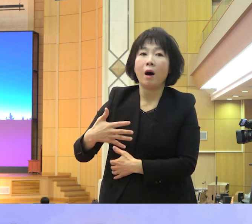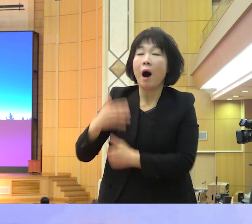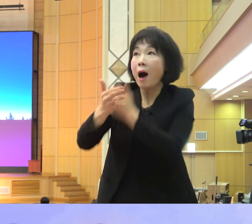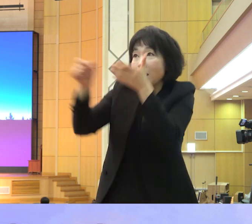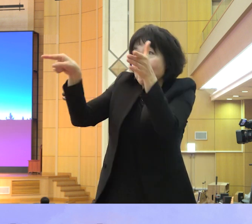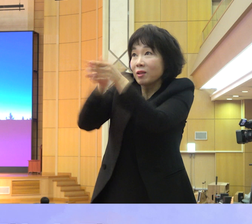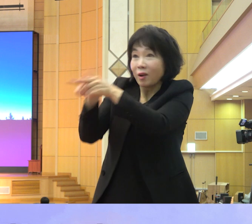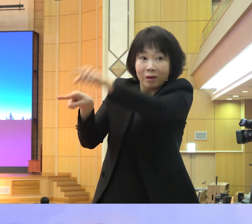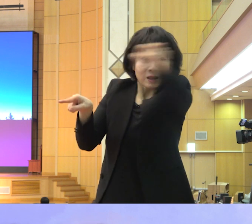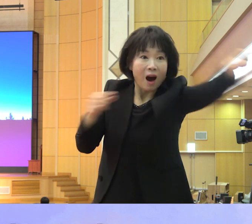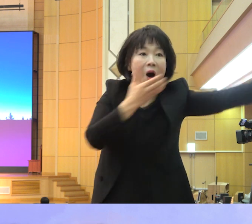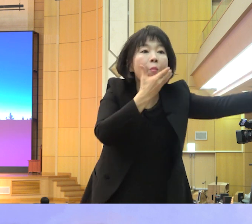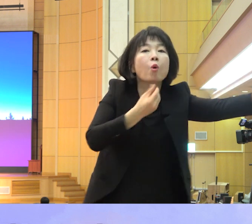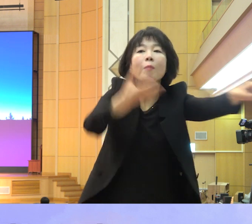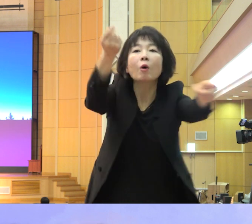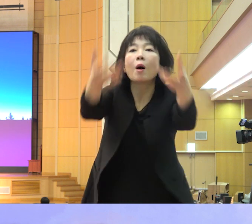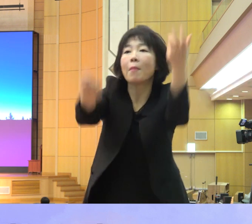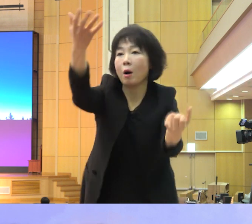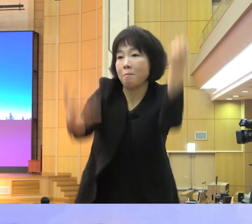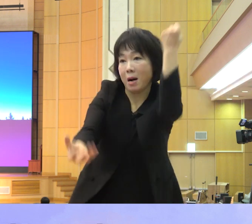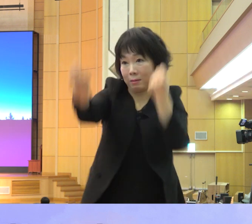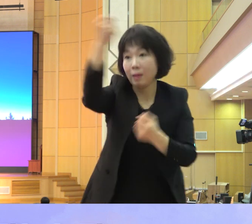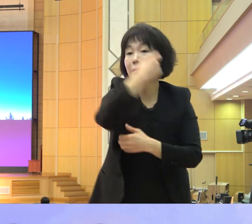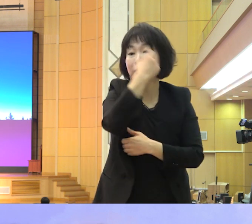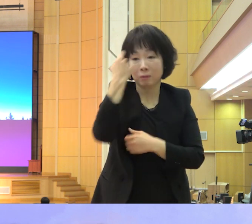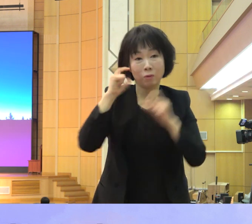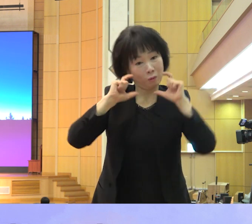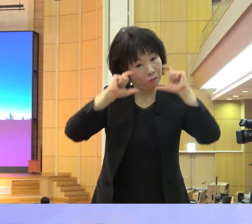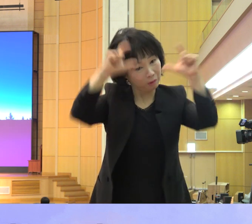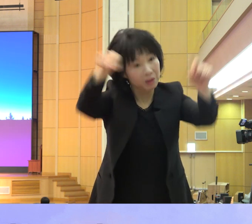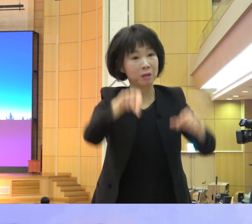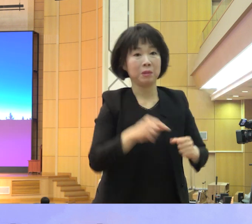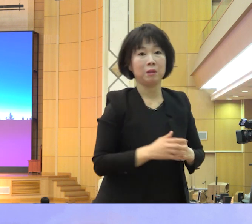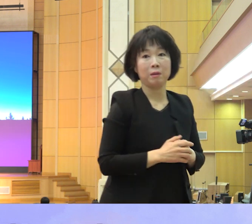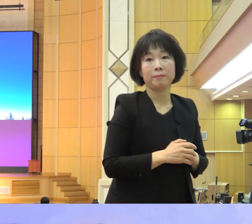있는 사람이 된다라고 하는 것을 증명해 주고 있는 것입니다.